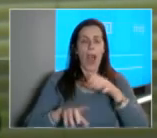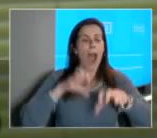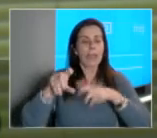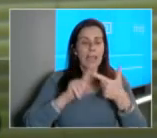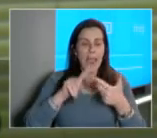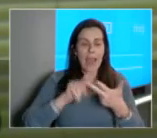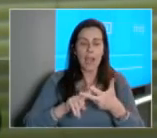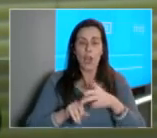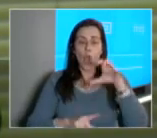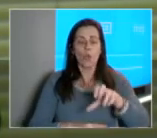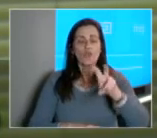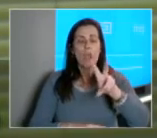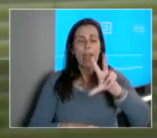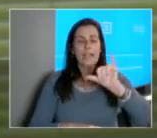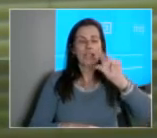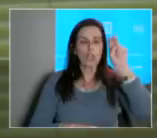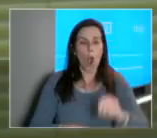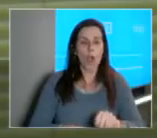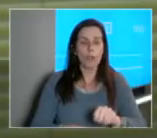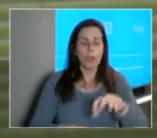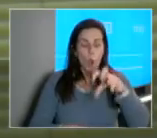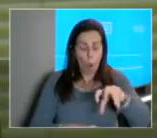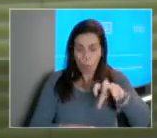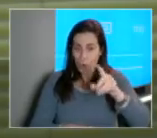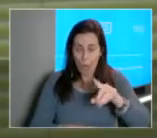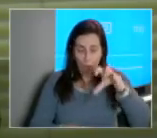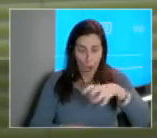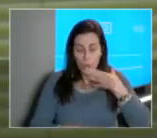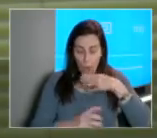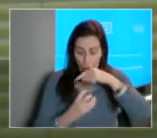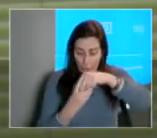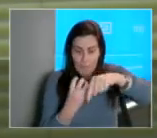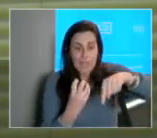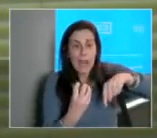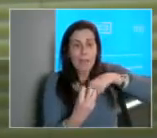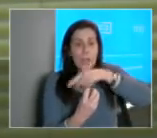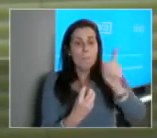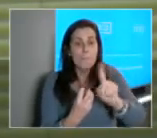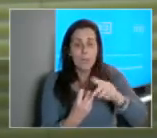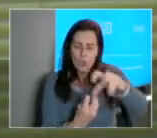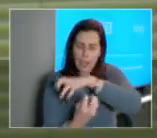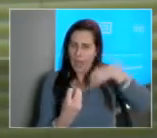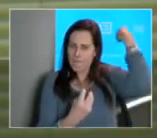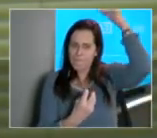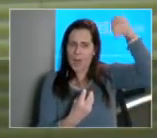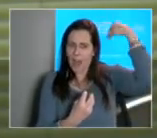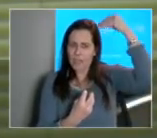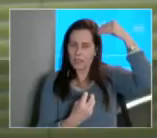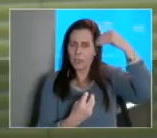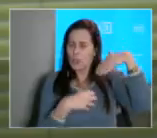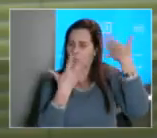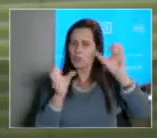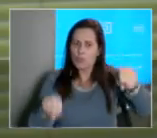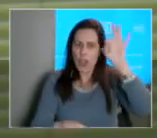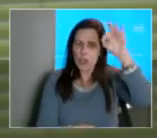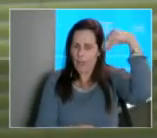אריאל, גוש עציון, יהיו גושים שיהיו מוקפים וחנוקים על ידי השטח הפלסטיני, שימסר לשליטתם המלאה